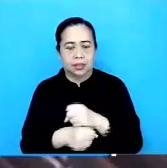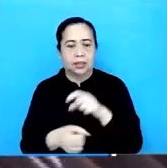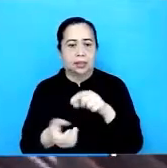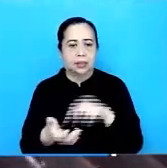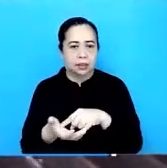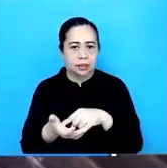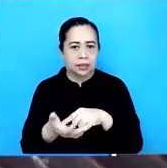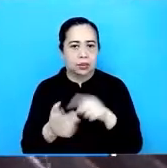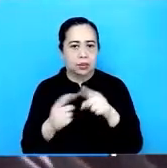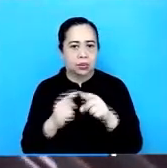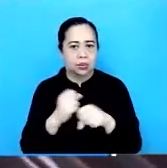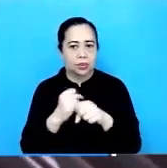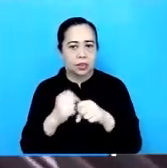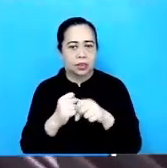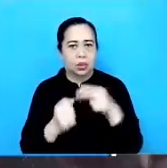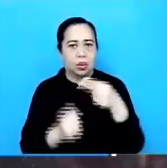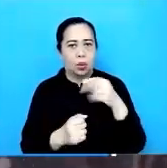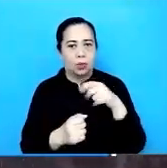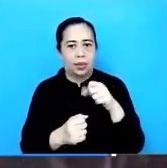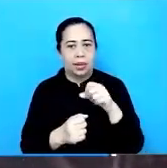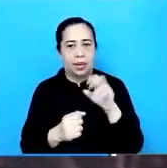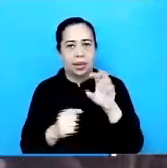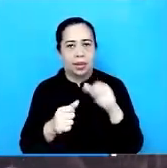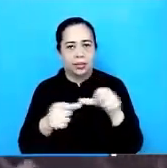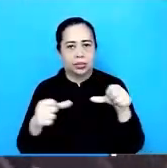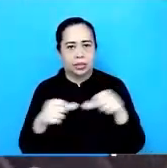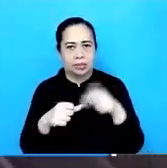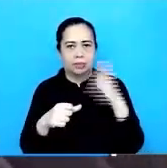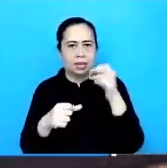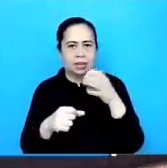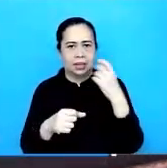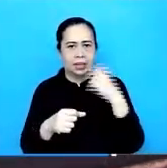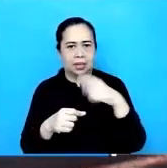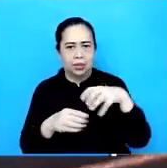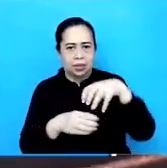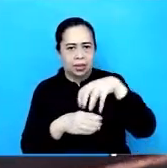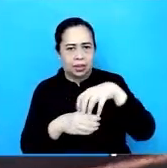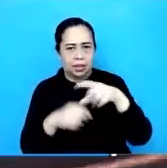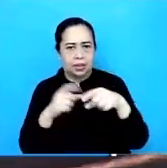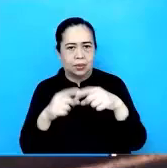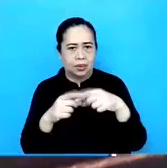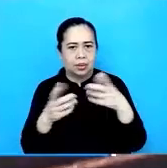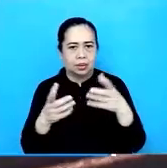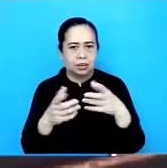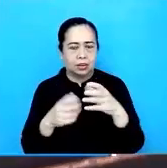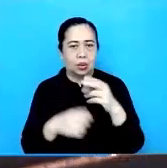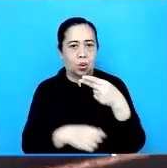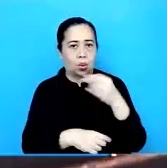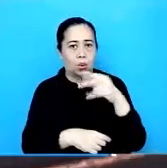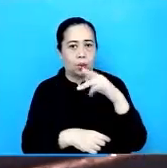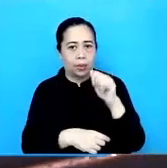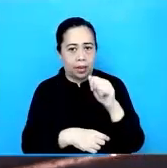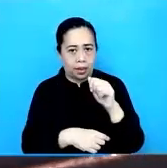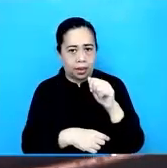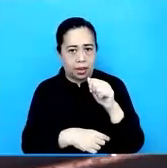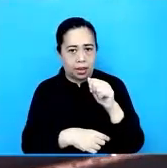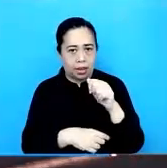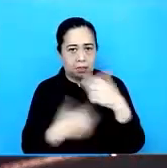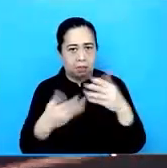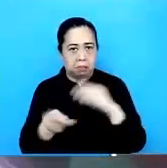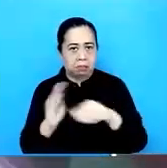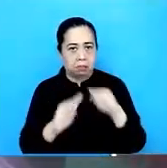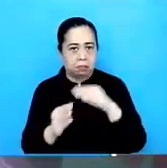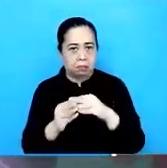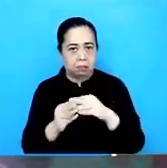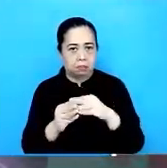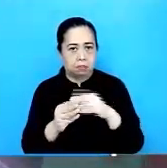to make that hopya shape that you know. Dati kasi walang rings. Dati, when you have a ball of hopya na nakabalot na, you just